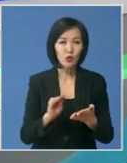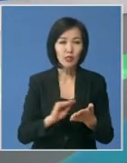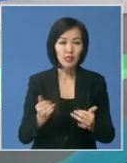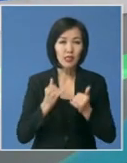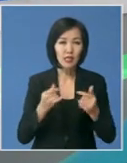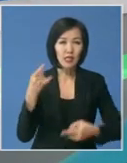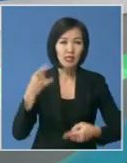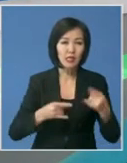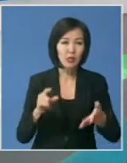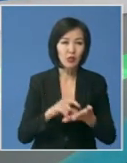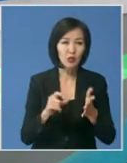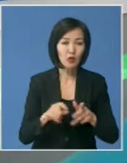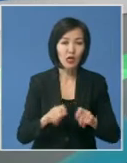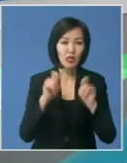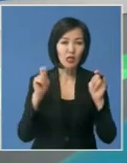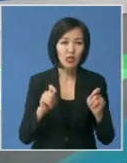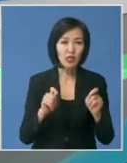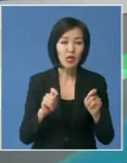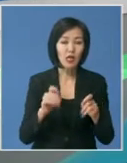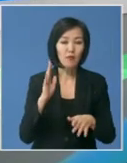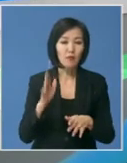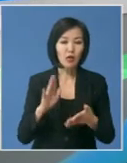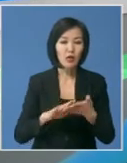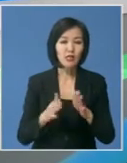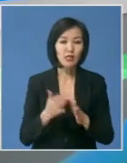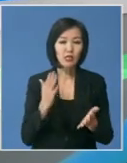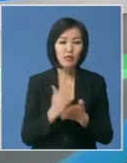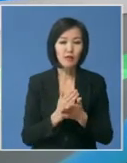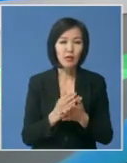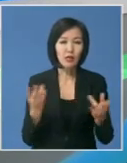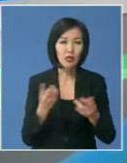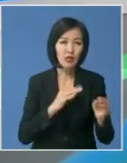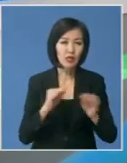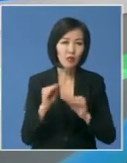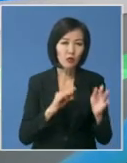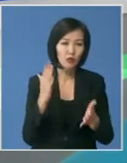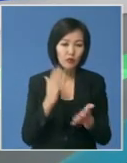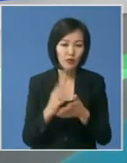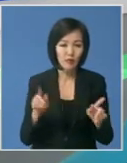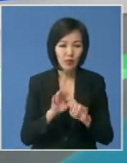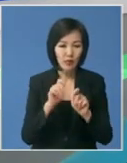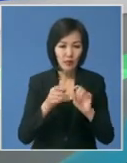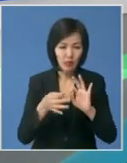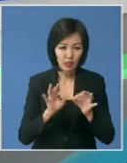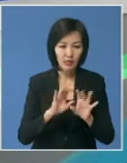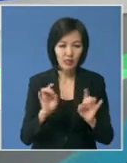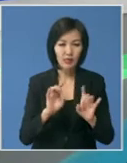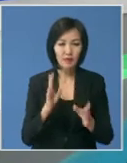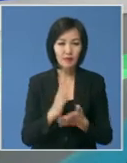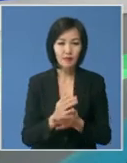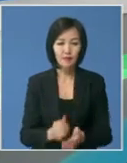Онда болашақ тілшілерге қандай жағдай жасалған, кешен қаншалықты қажетті құралдармен жабдықталған. Тілшіміз Мәдина Берікқызы біліп